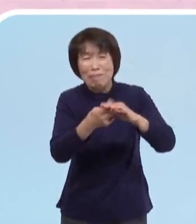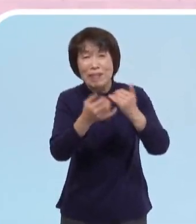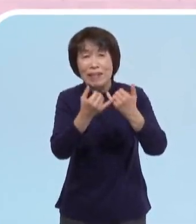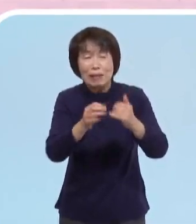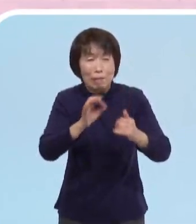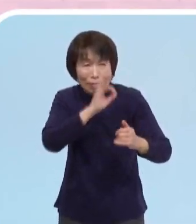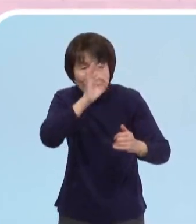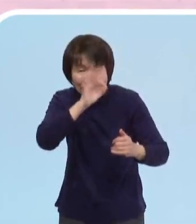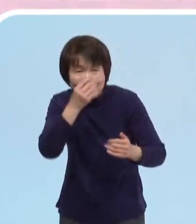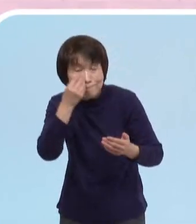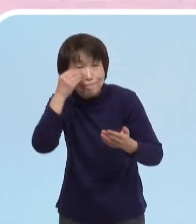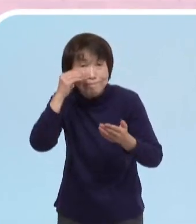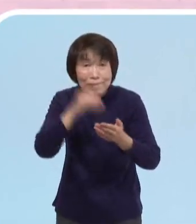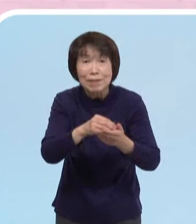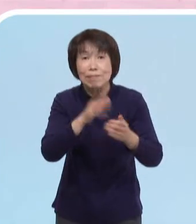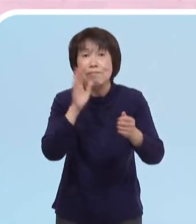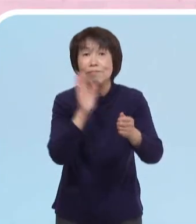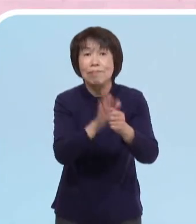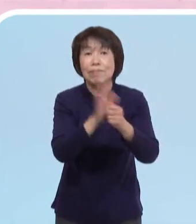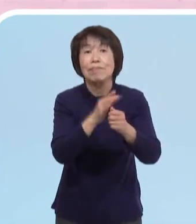たい。